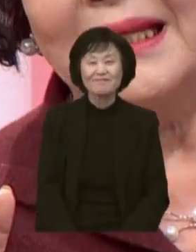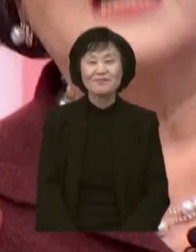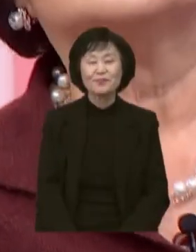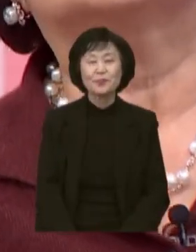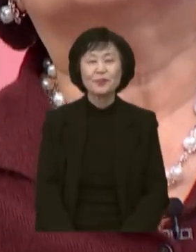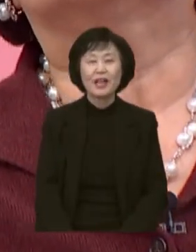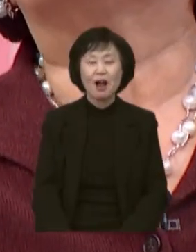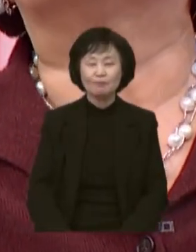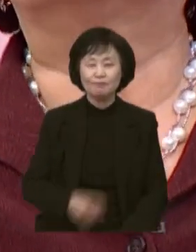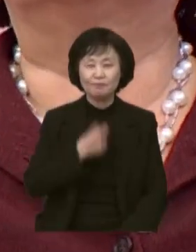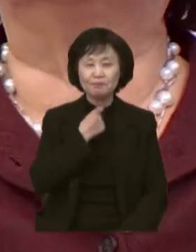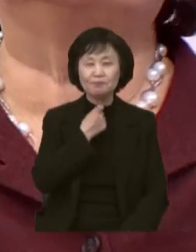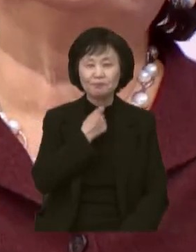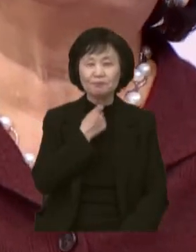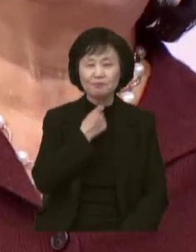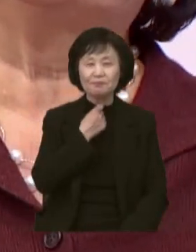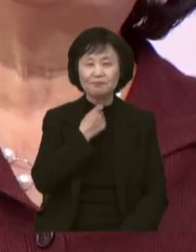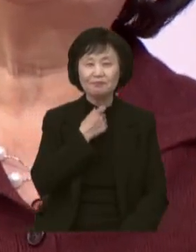살리신